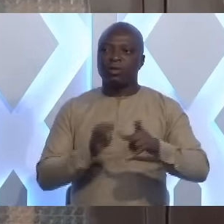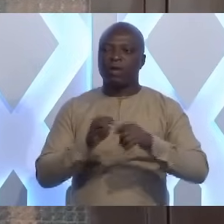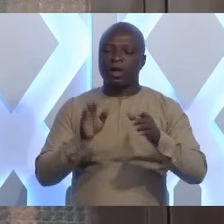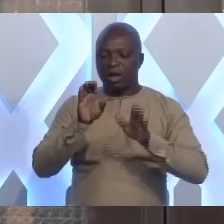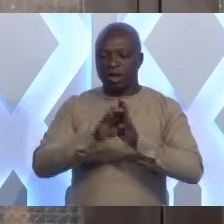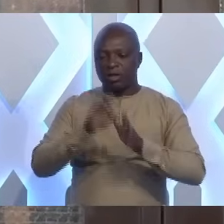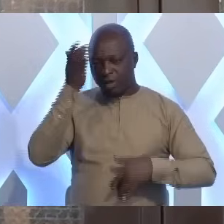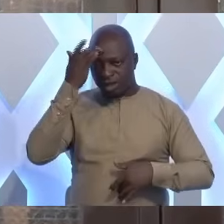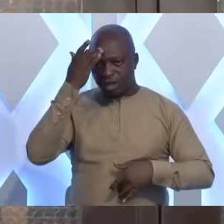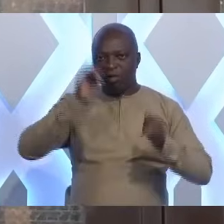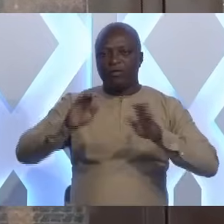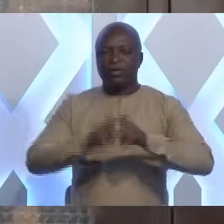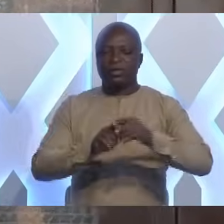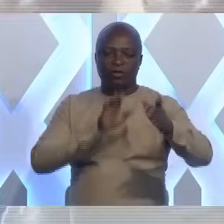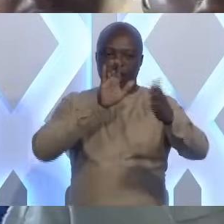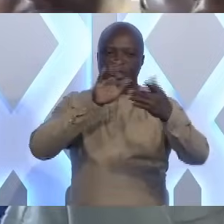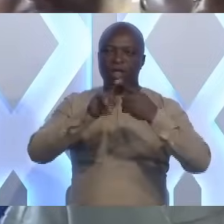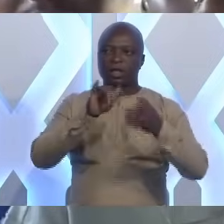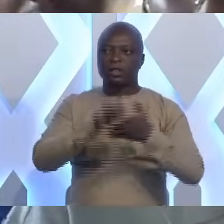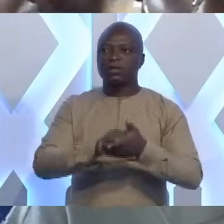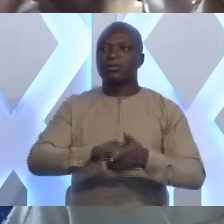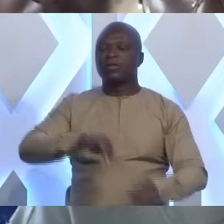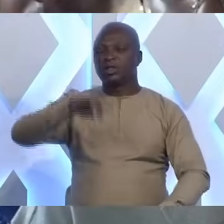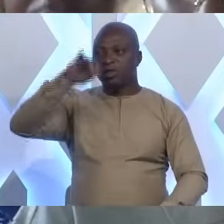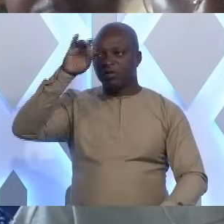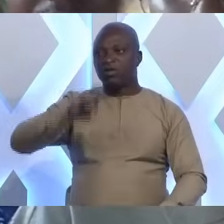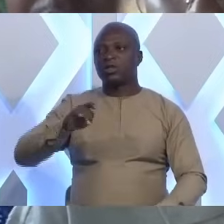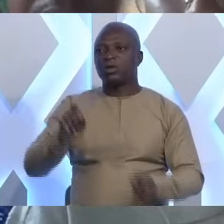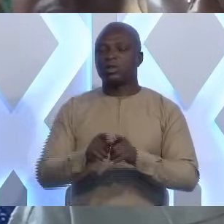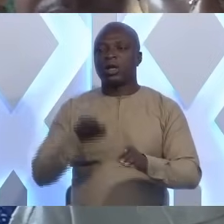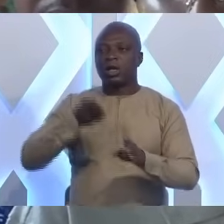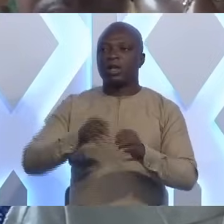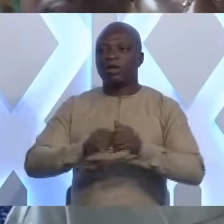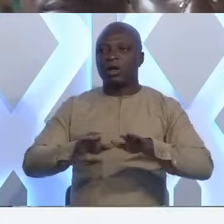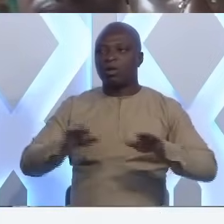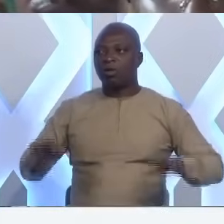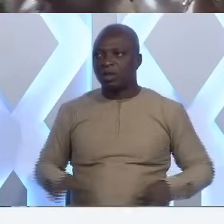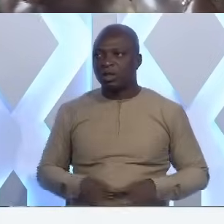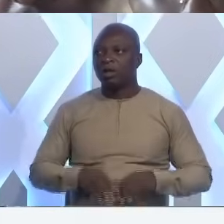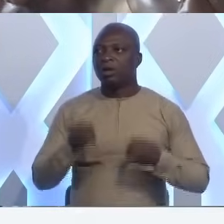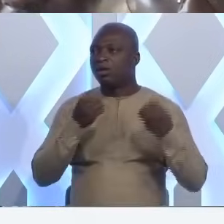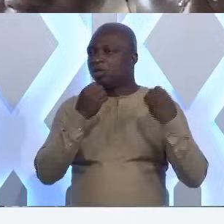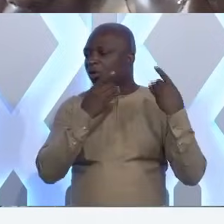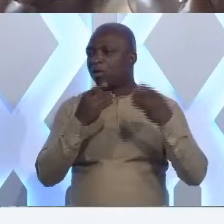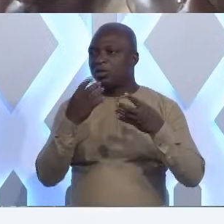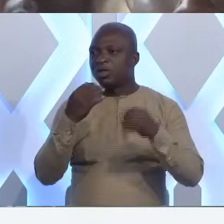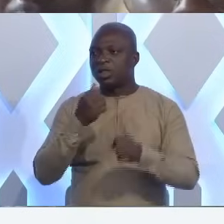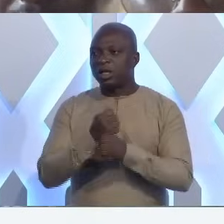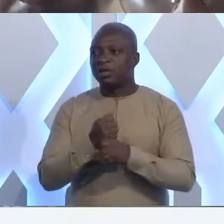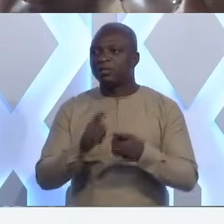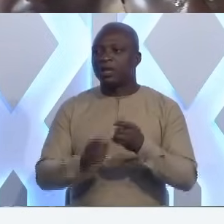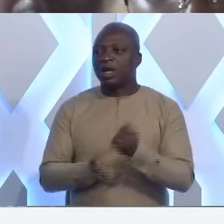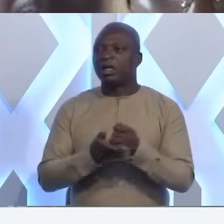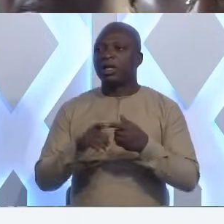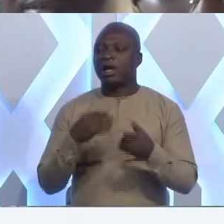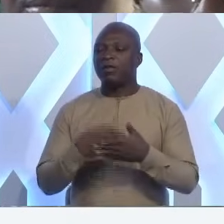maladie, pouvoir faire face à cela. TIMCO s'est toujours engagé auprès de la communauté depuis plusieurs années à aider, à